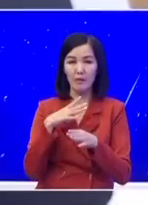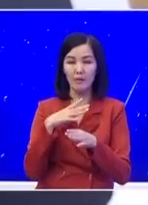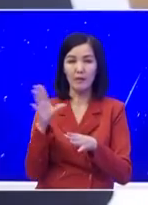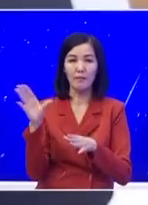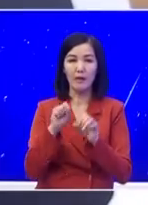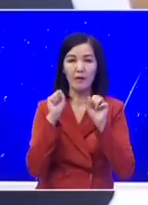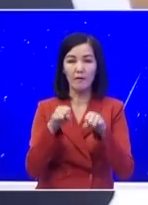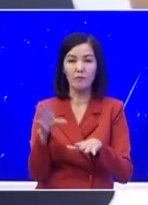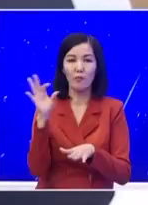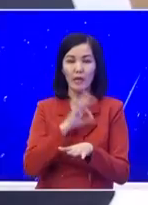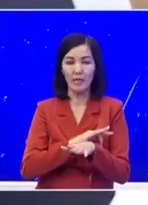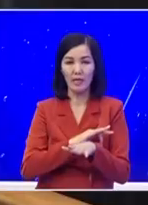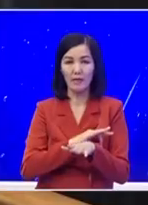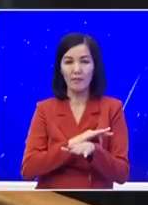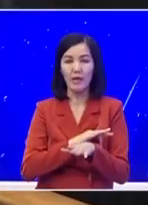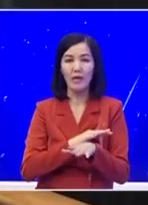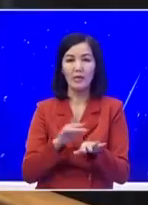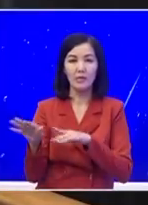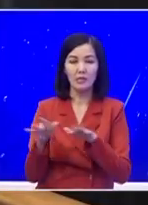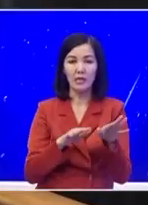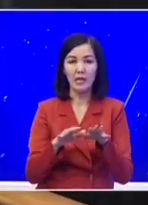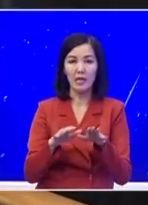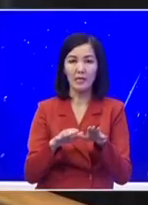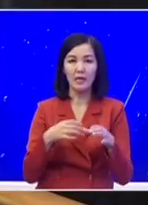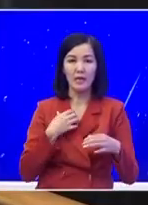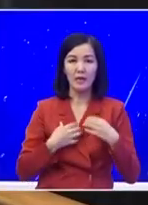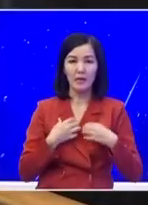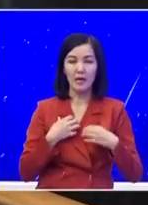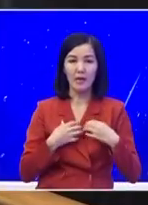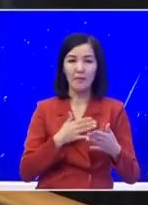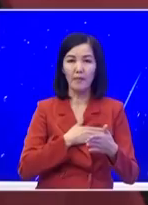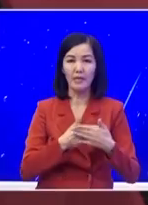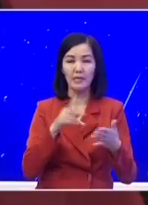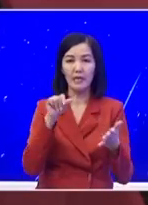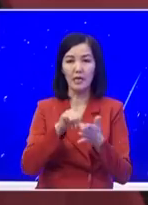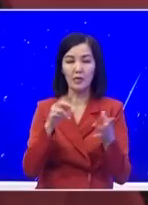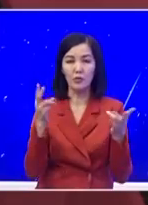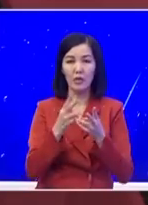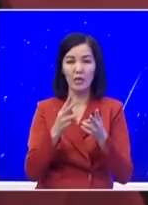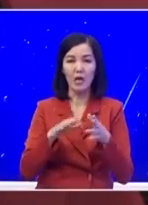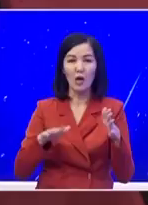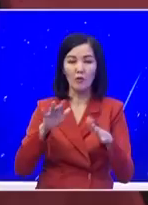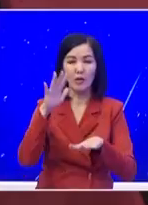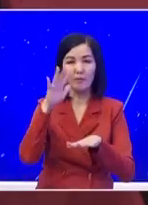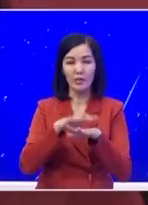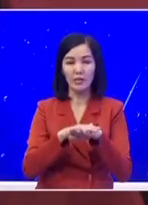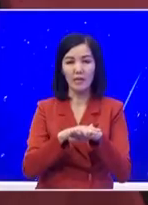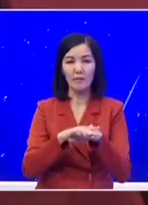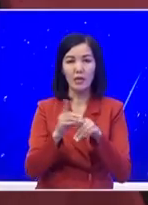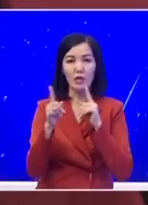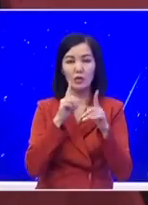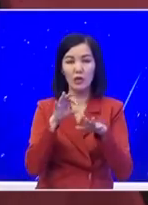пайдаланып, барлық тетіктерді іске қосқызып жатыр. Батыржан Байжұманов осыған байланысты аудан қала басшыларымен жиын өткізіп,